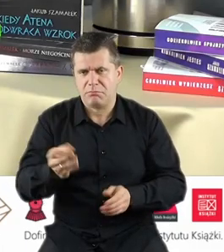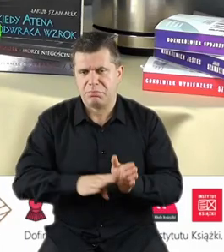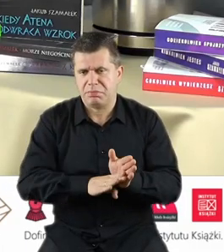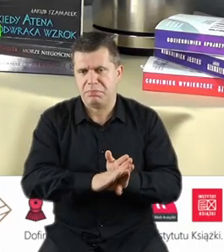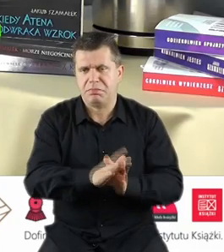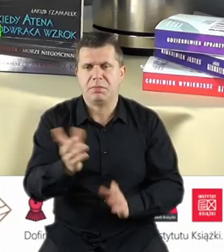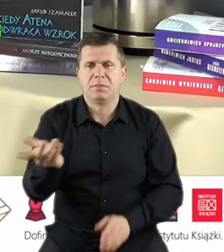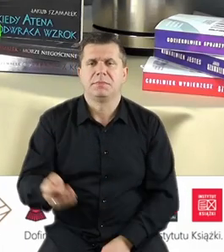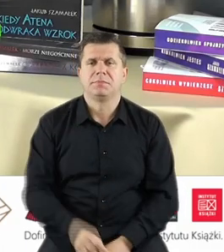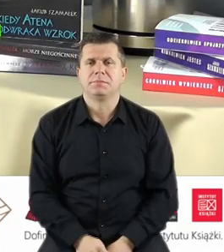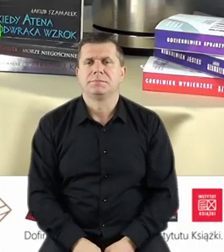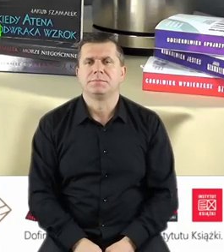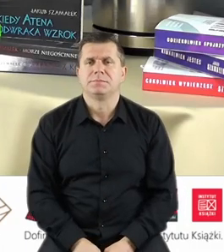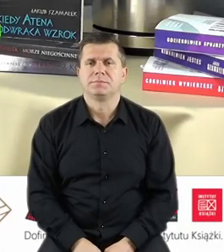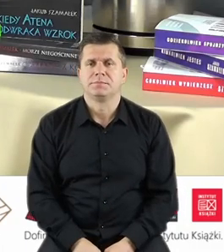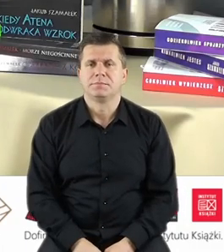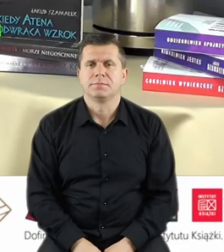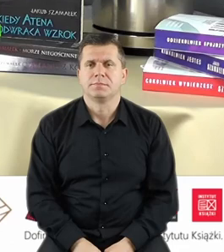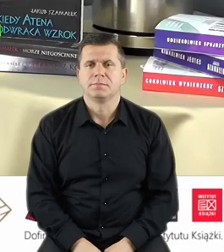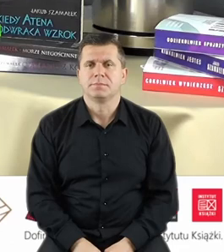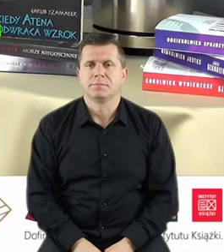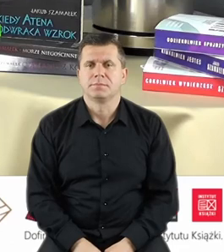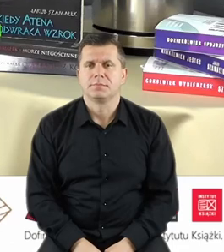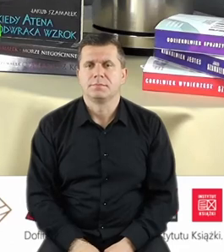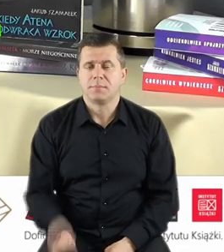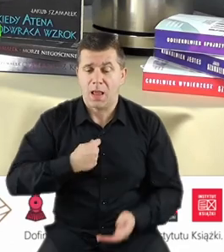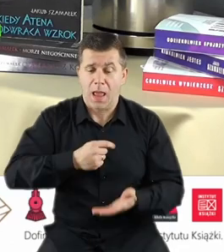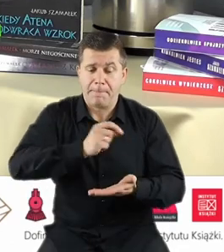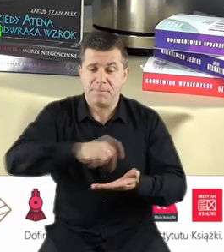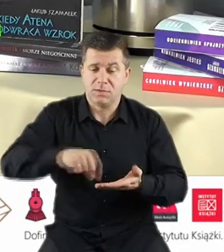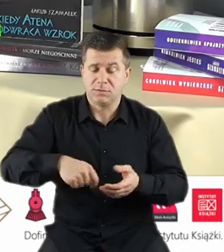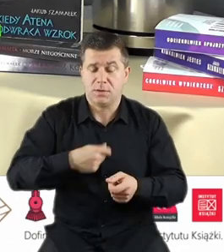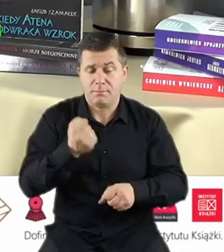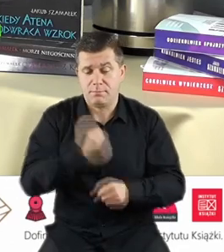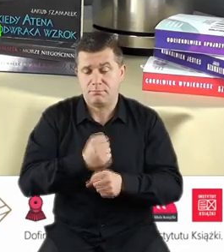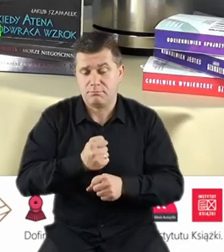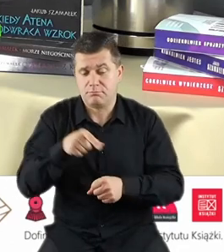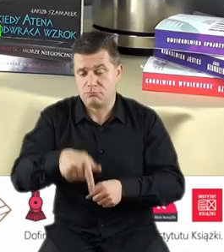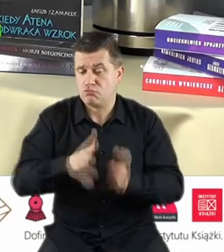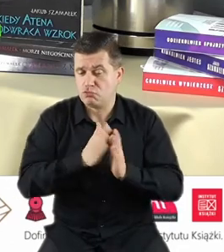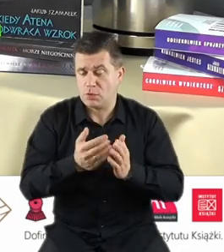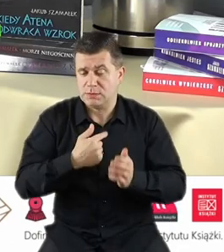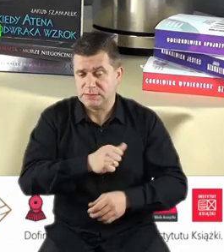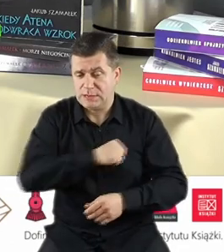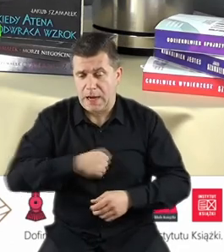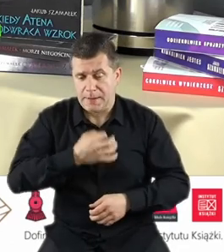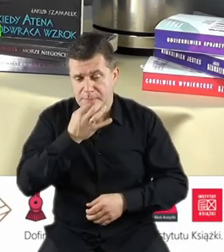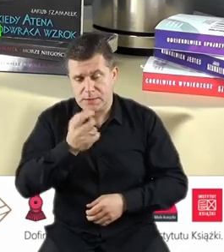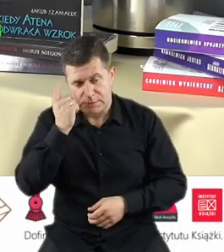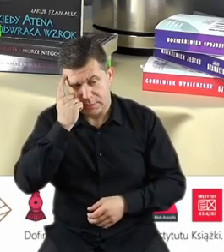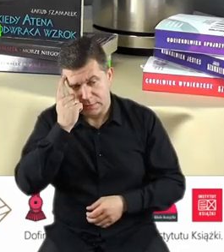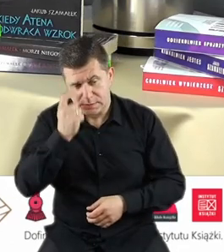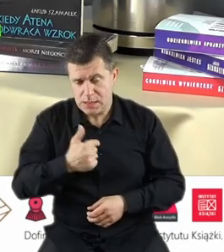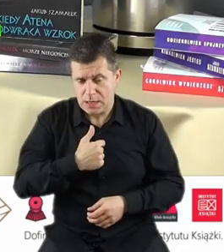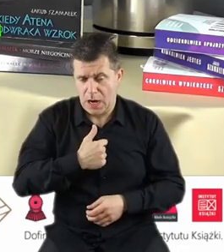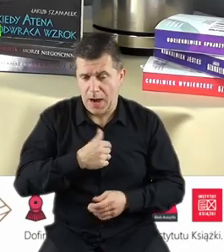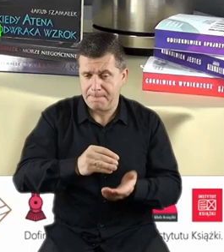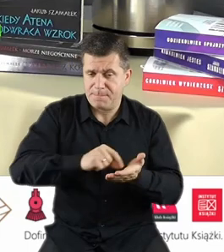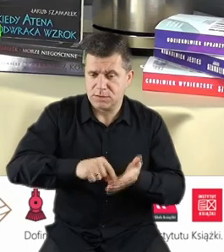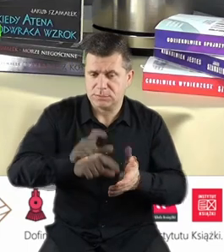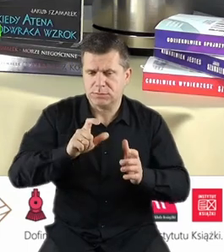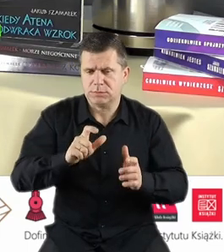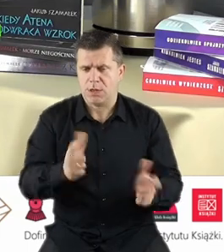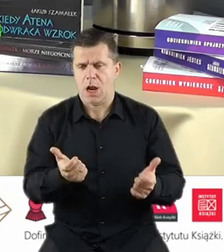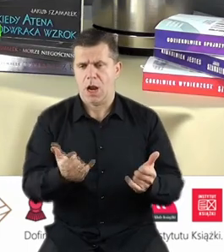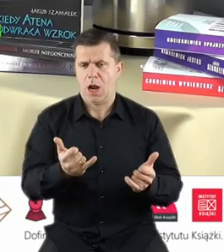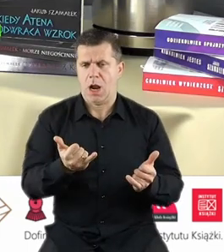No i ja sobie sam jako pisarz pracujący nad tą książką zadawałem pytanie, a właściwie to jak ja piszę i jak to się staje, że ja